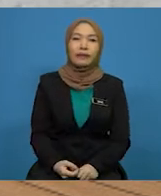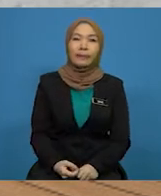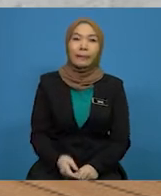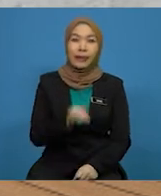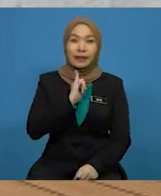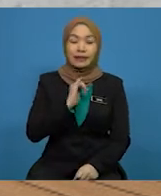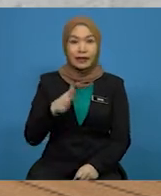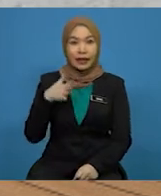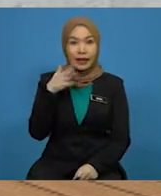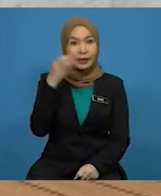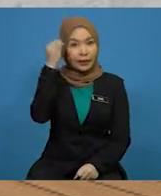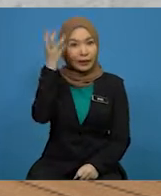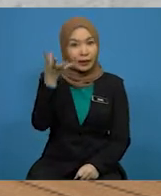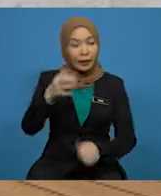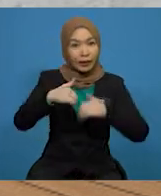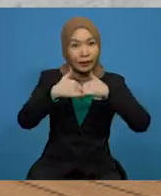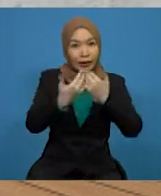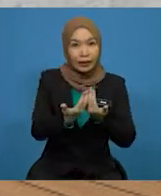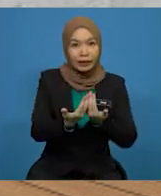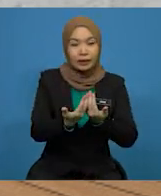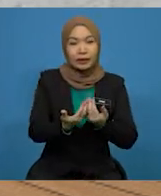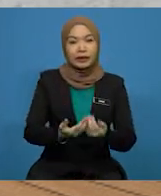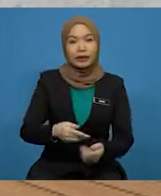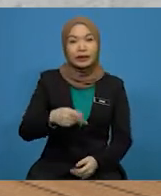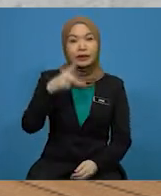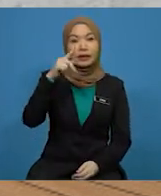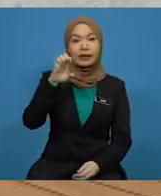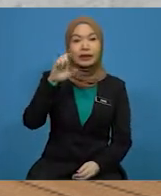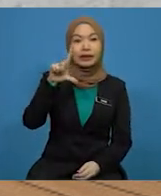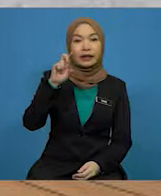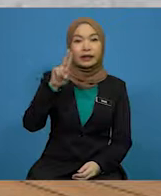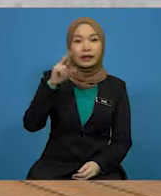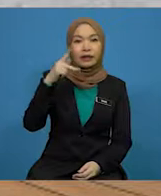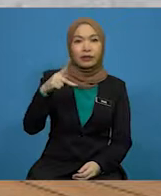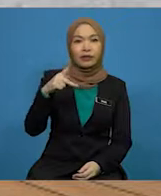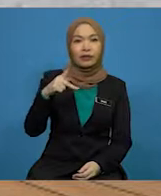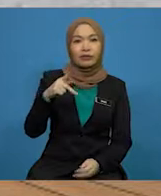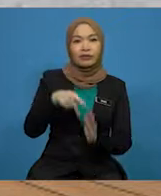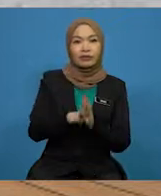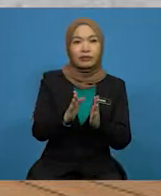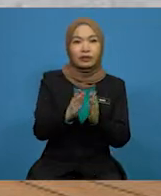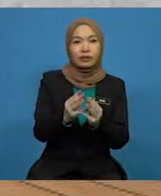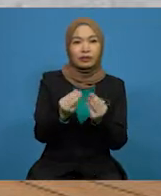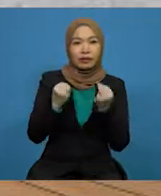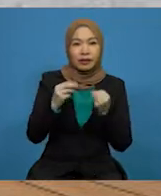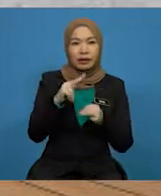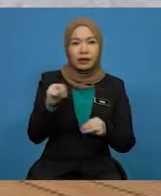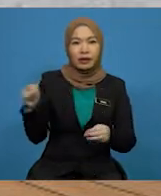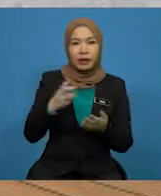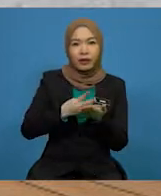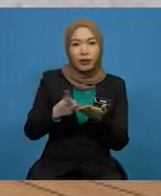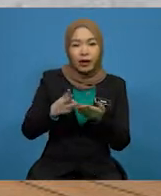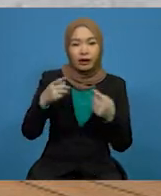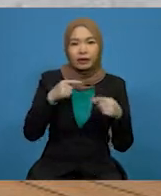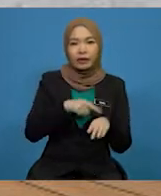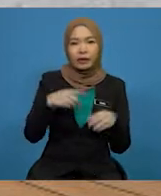akan menjelaskan bagaimana pembentukan keluk permintaan wang di pasaran. Sebentar tadi, saya telah menjelaskan